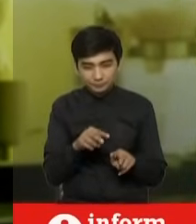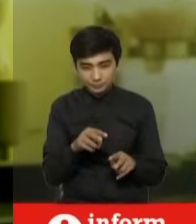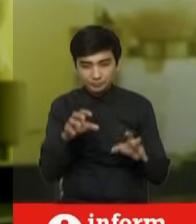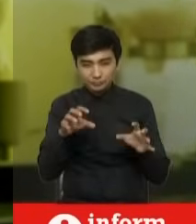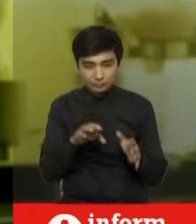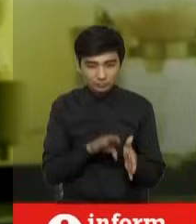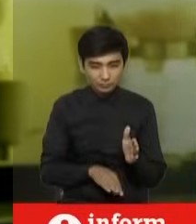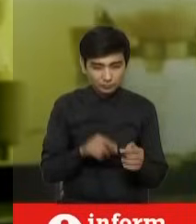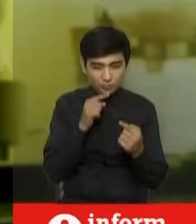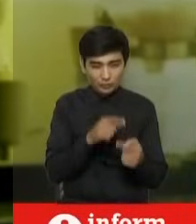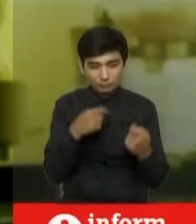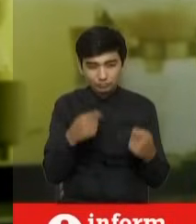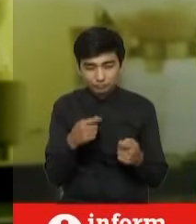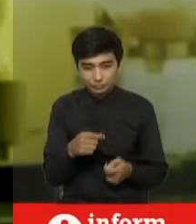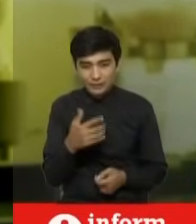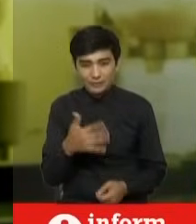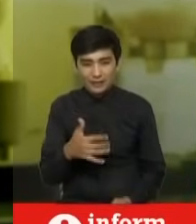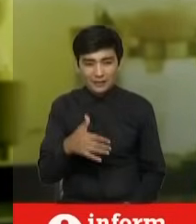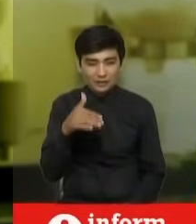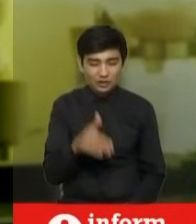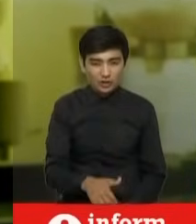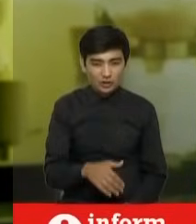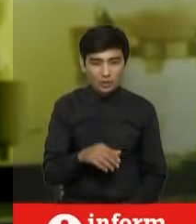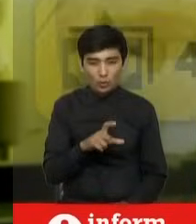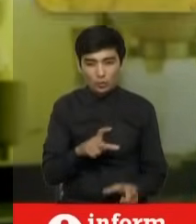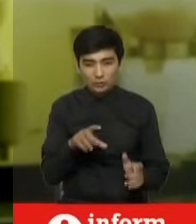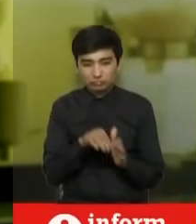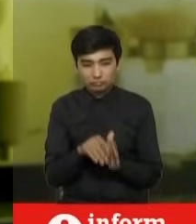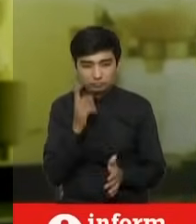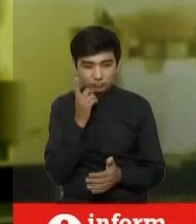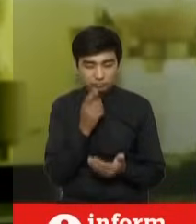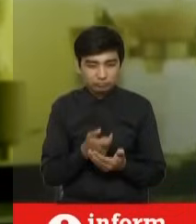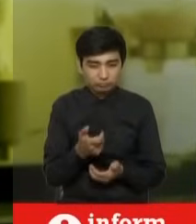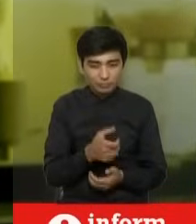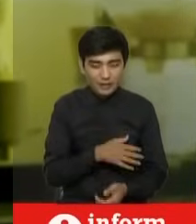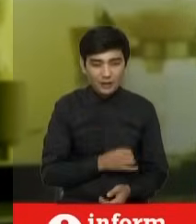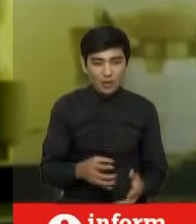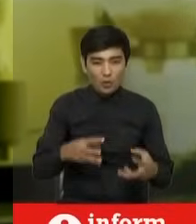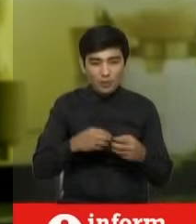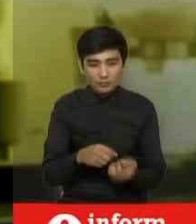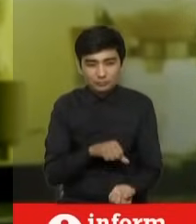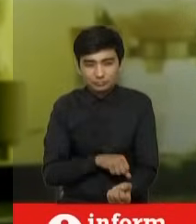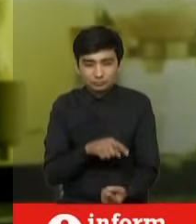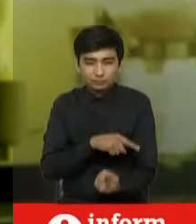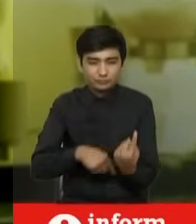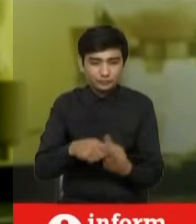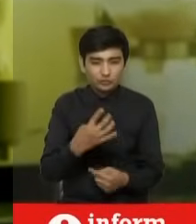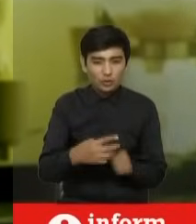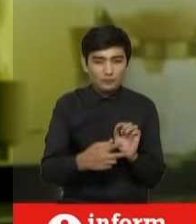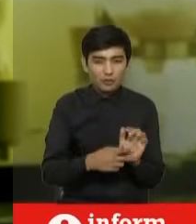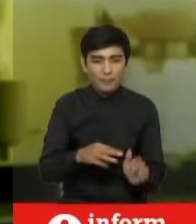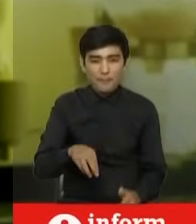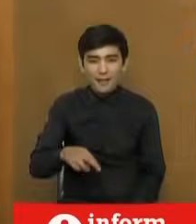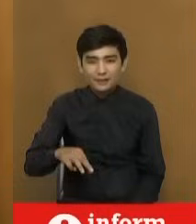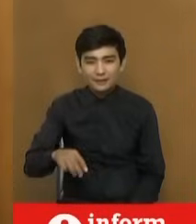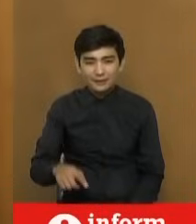противозаконную торговлю, состояло более 50 тысяч пользователей. По данным АФМ, общий оборот наркотиков составил 48